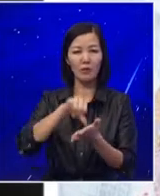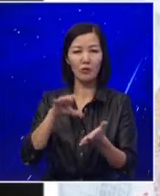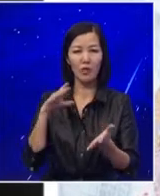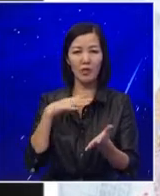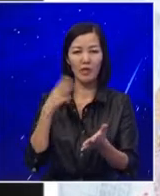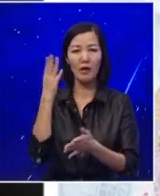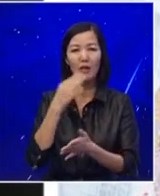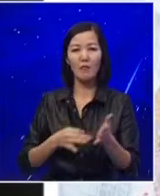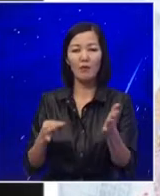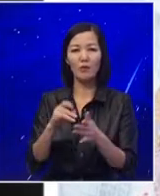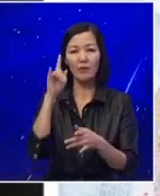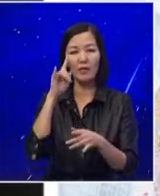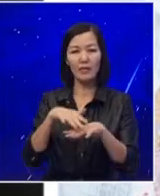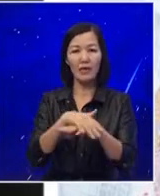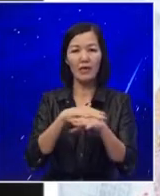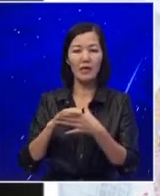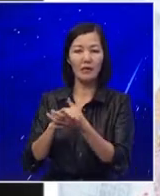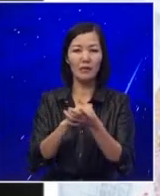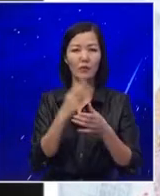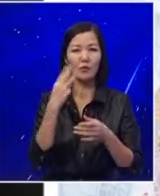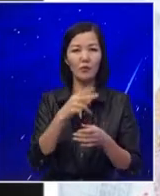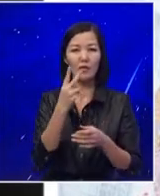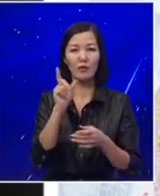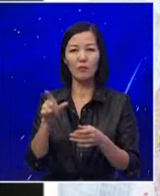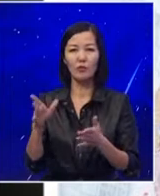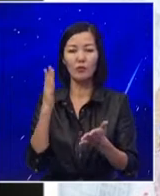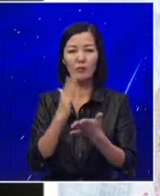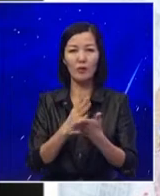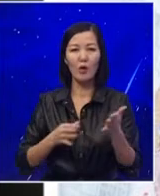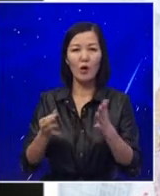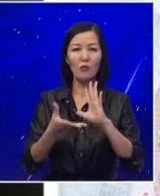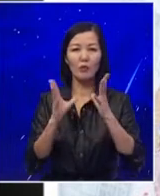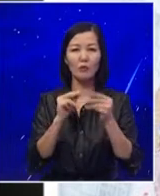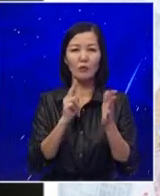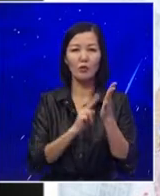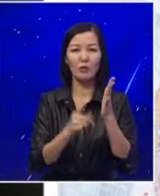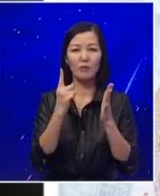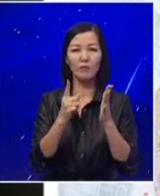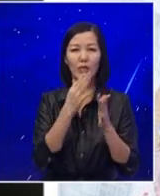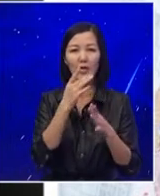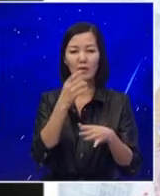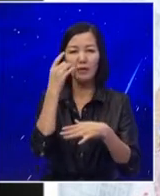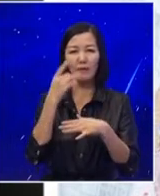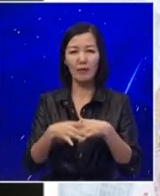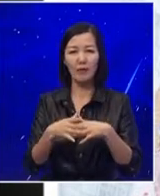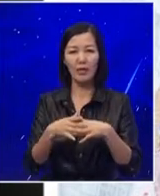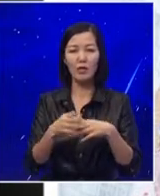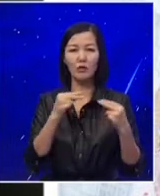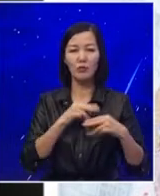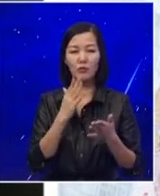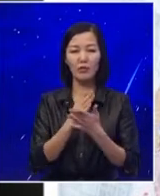кетсек, Алматы облысынан Қазақстан халқы ассамблеясының 32 мүшесі бар. Облыс бойынша 71 этномәдени орталық жұмыс